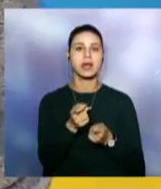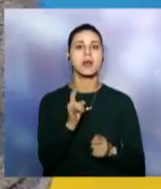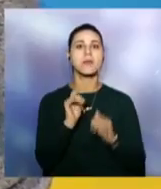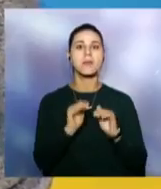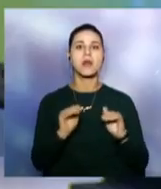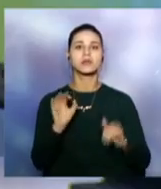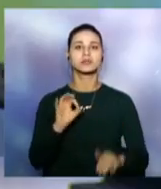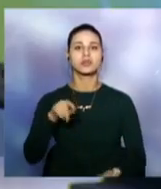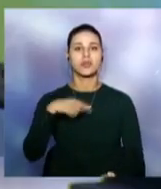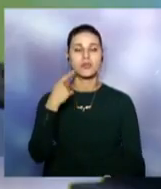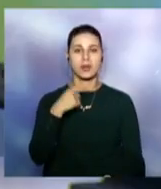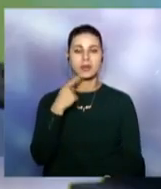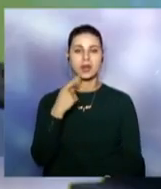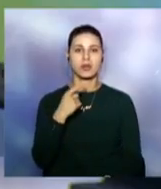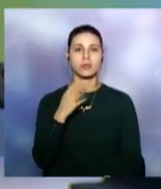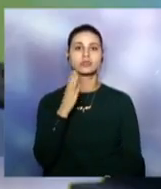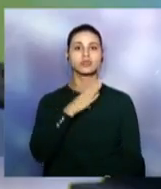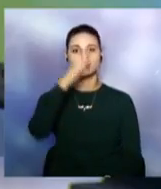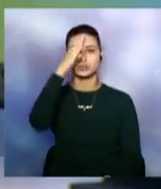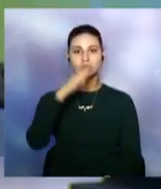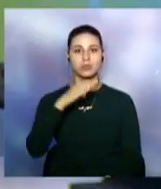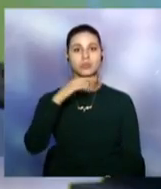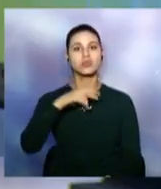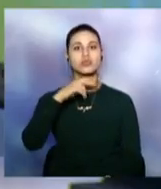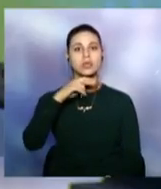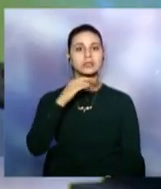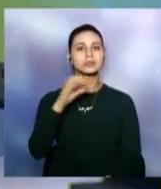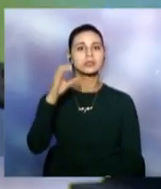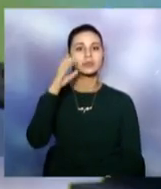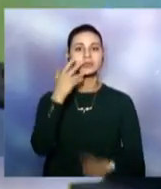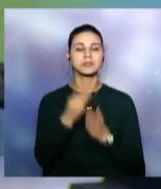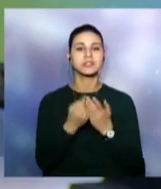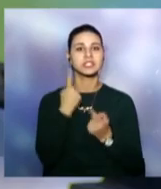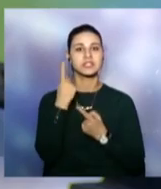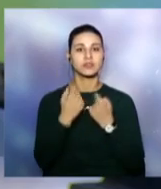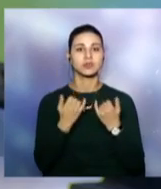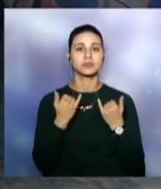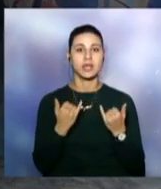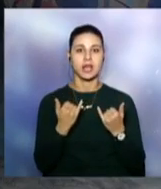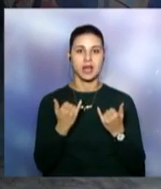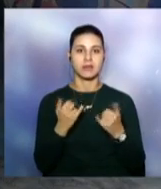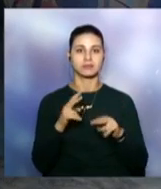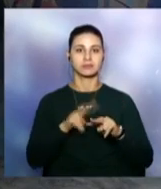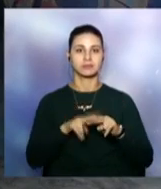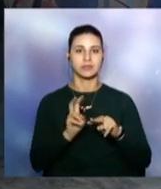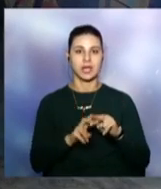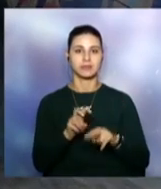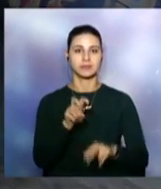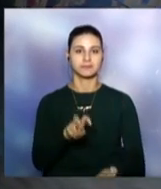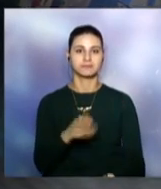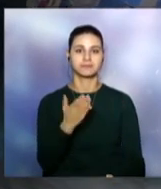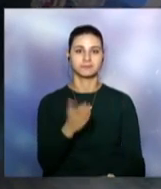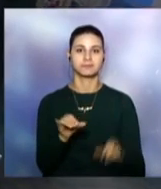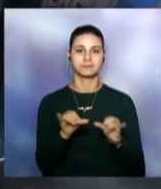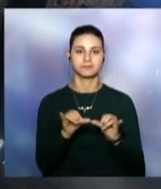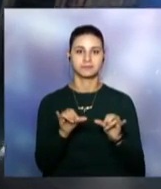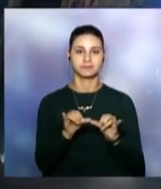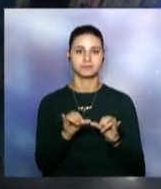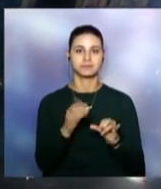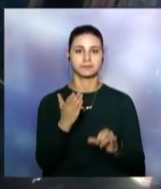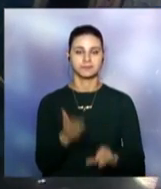ანუ ბავშვებზე საუბრობთ. მშობლები ყურადღებით მოისმენენ თქვენს ინფორმაციას. მოდით, ჩვენ შევუერთდეთ ბატონ მერაბს, დავიკავოთ ჩვენი